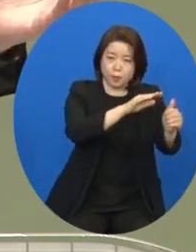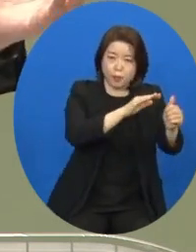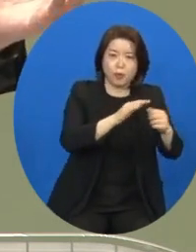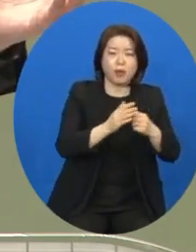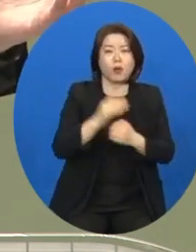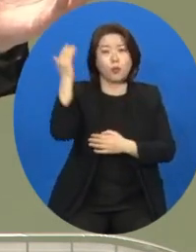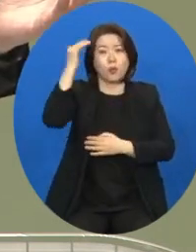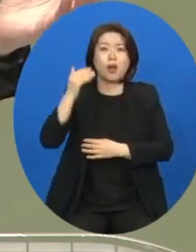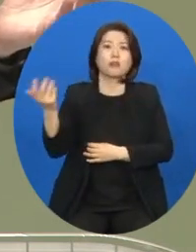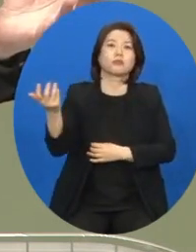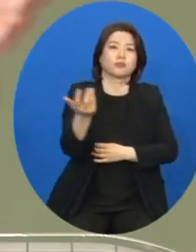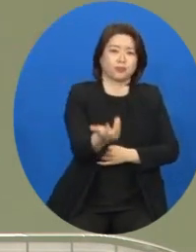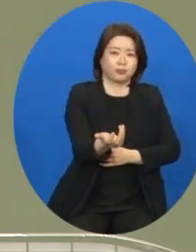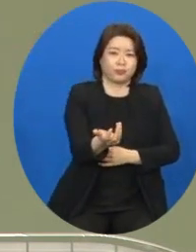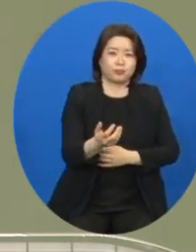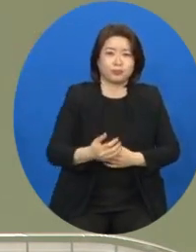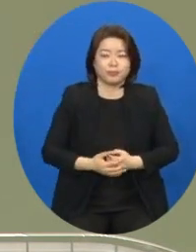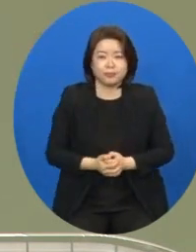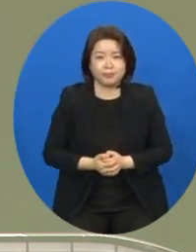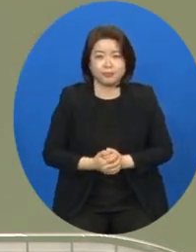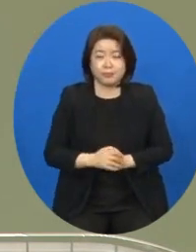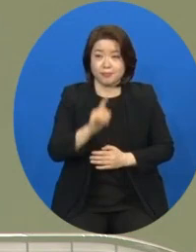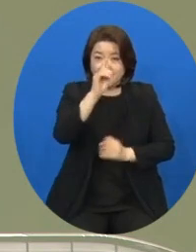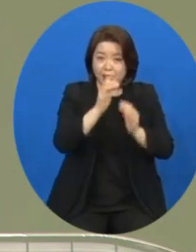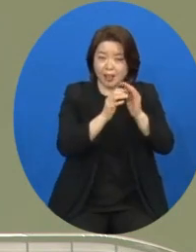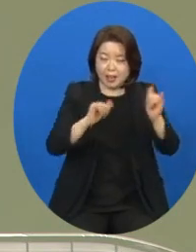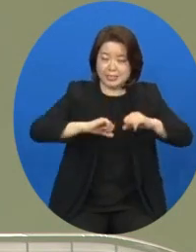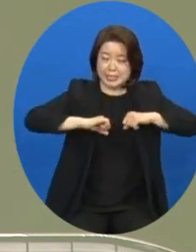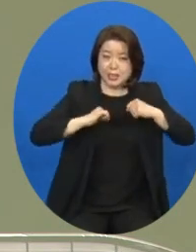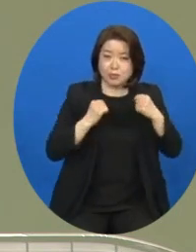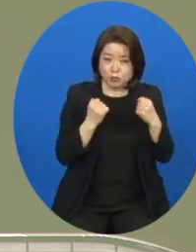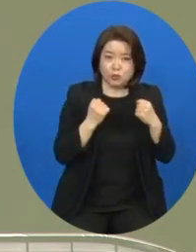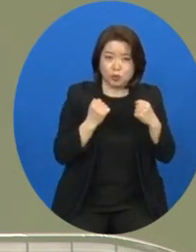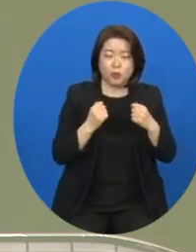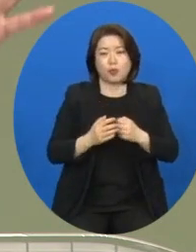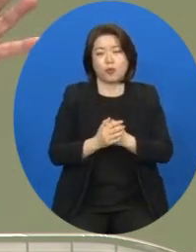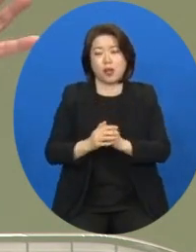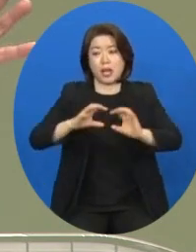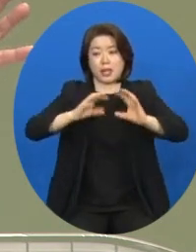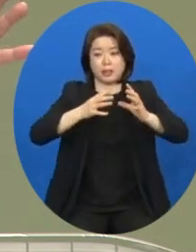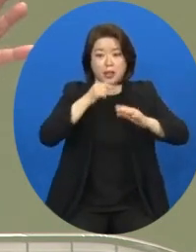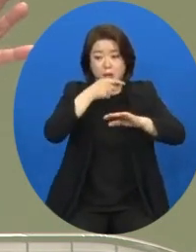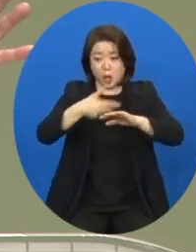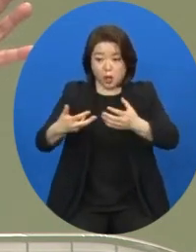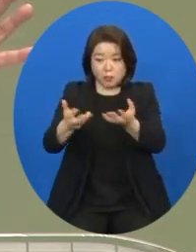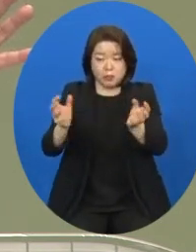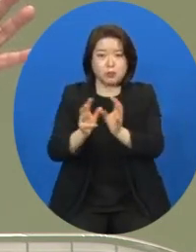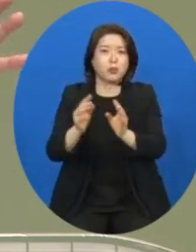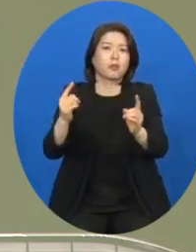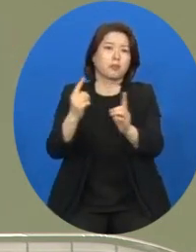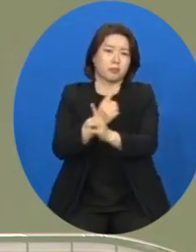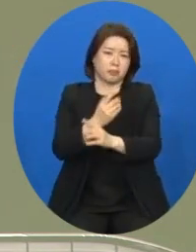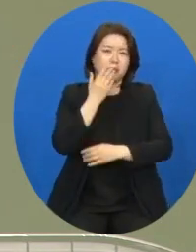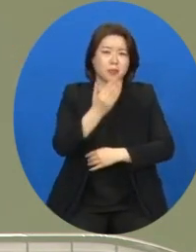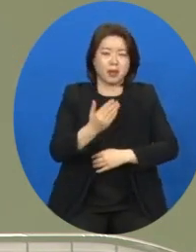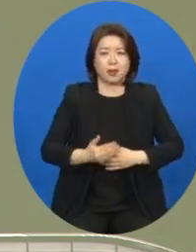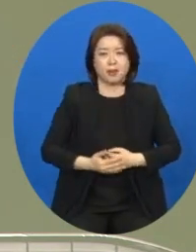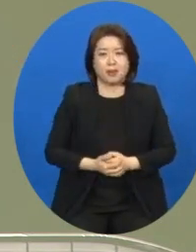거예요. 자, 한 사람의 순종이 나라와 민족을 바꿔요.